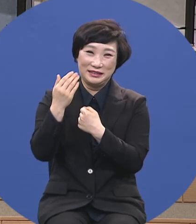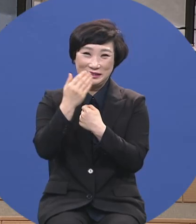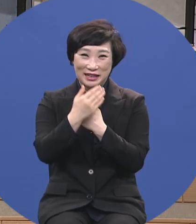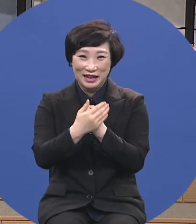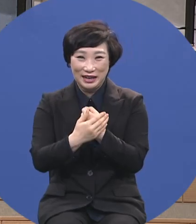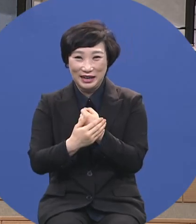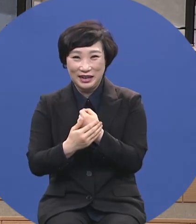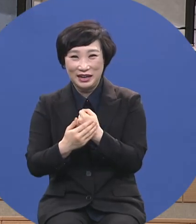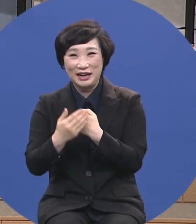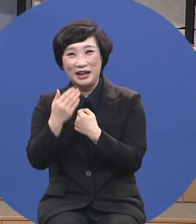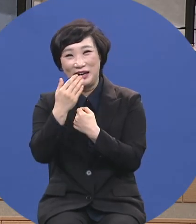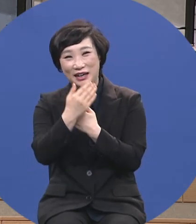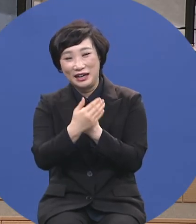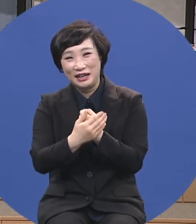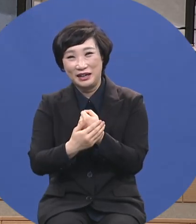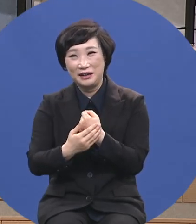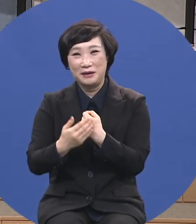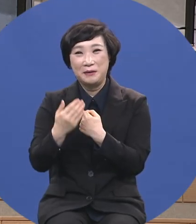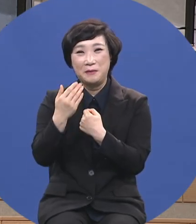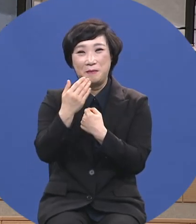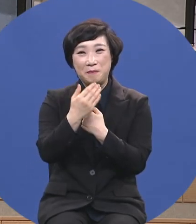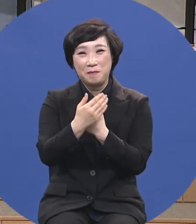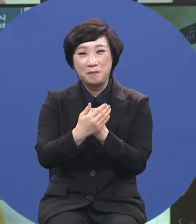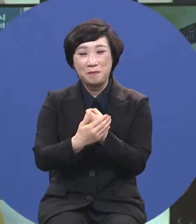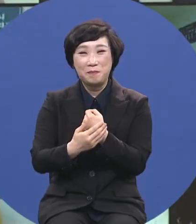하나님의 은혜,